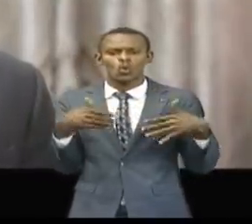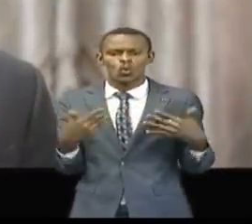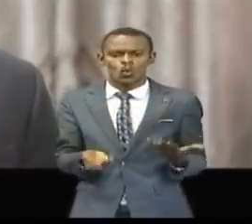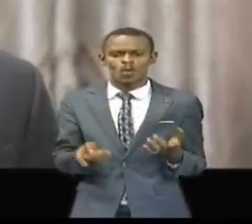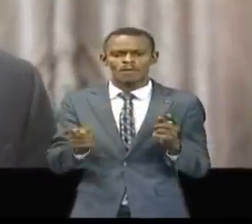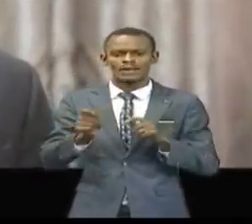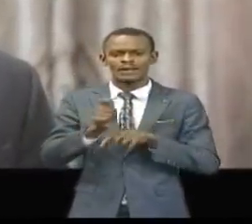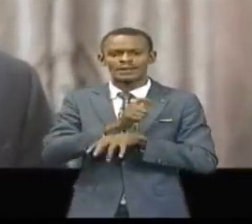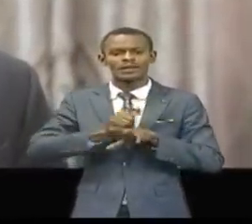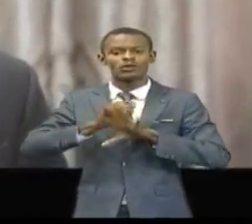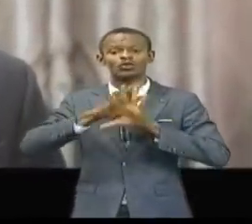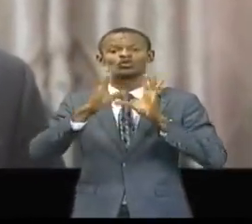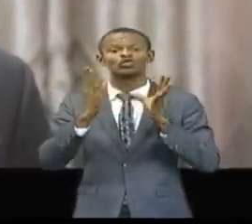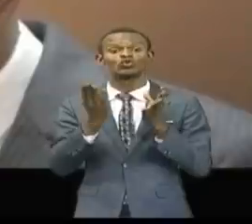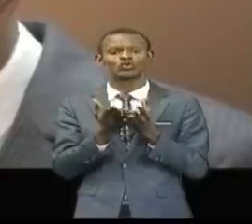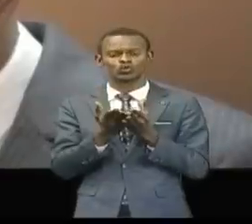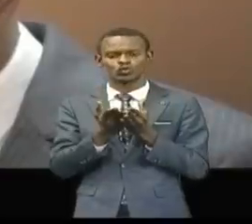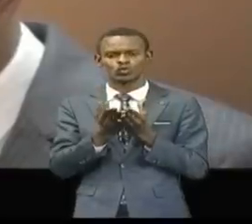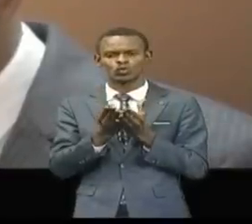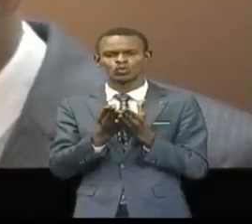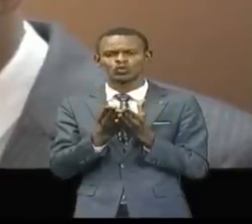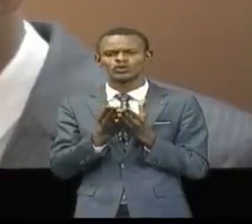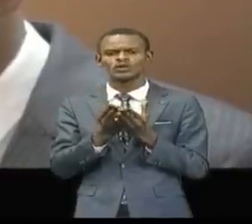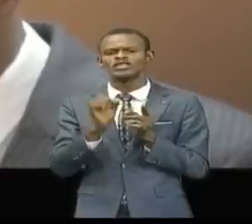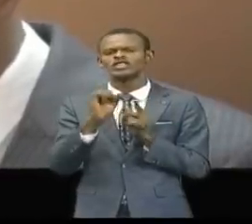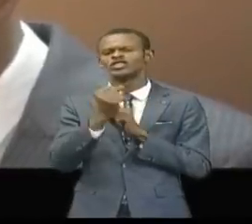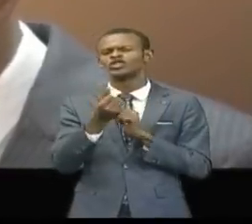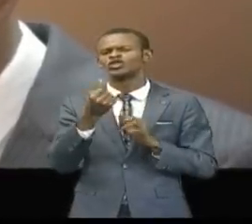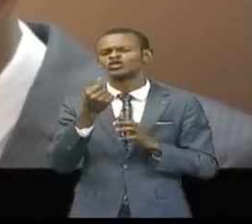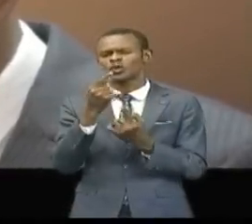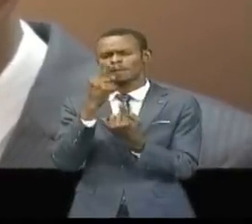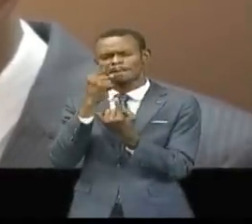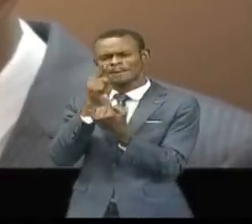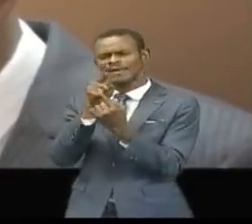opérations militaires contre les groupes armés et terroristes.